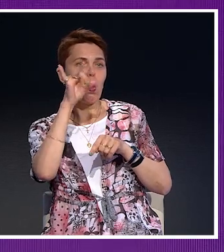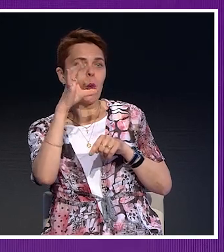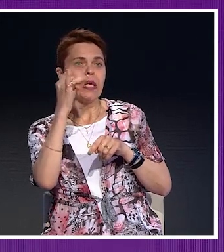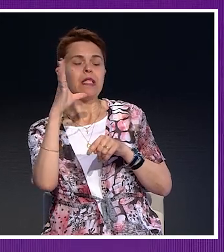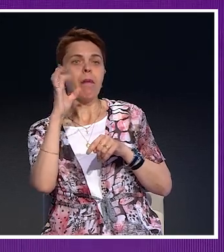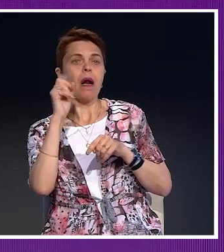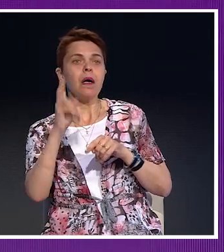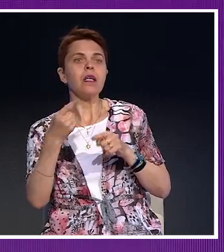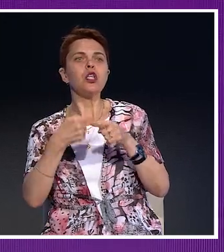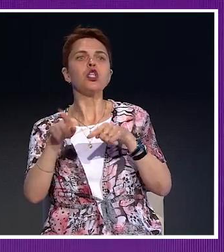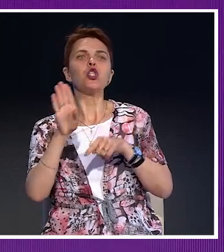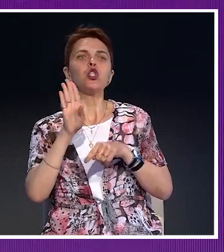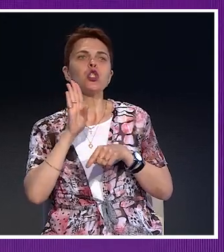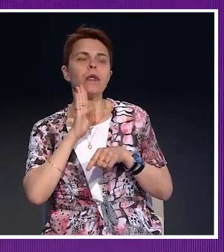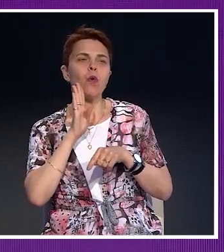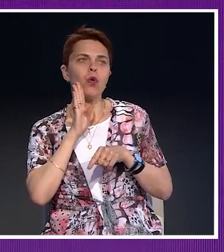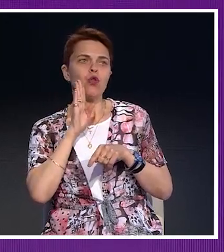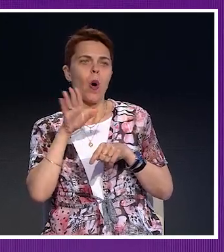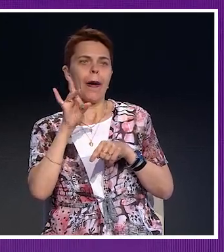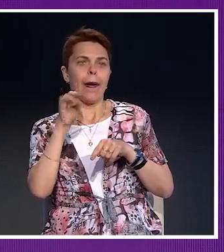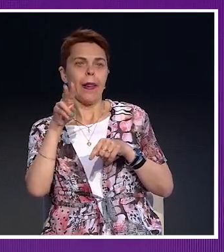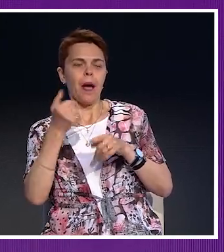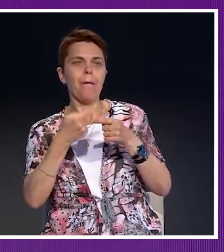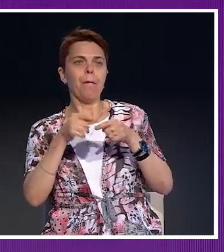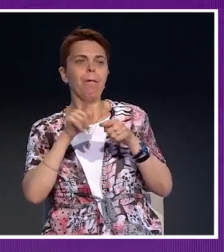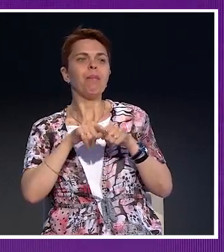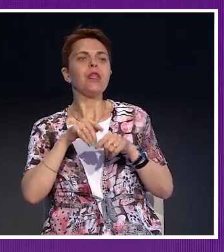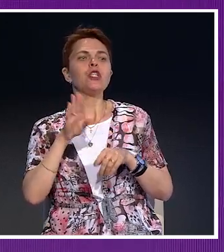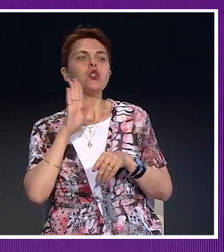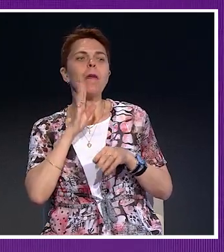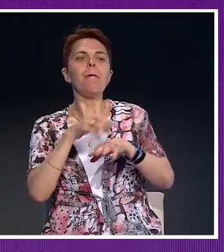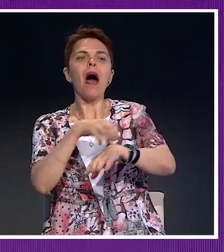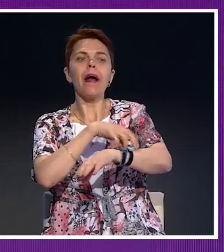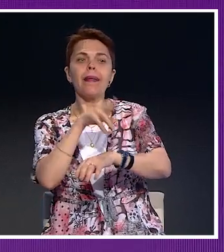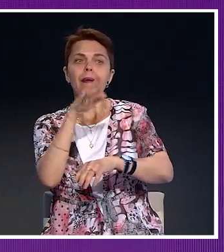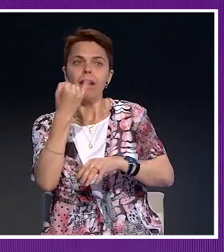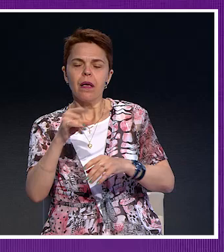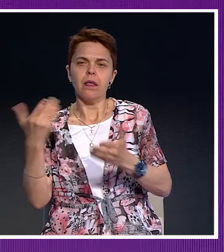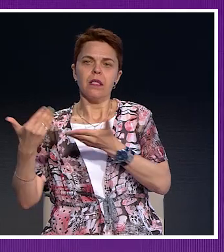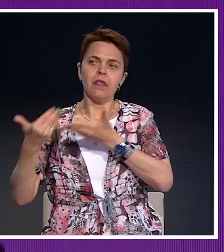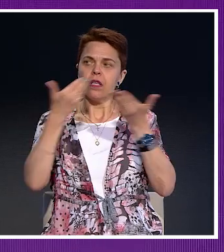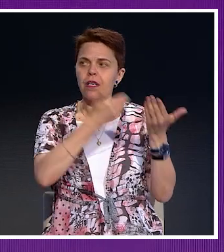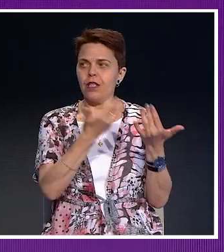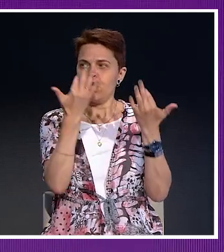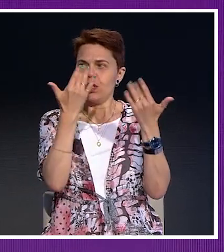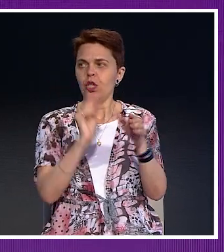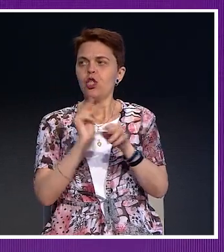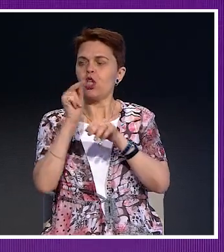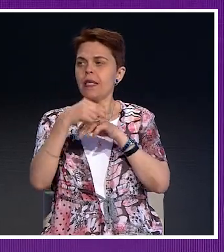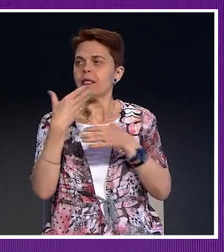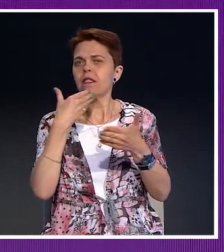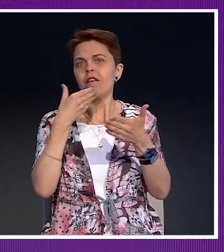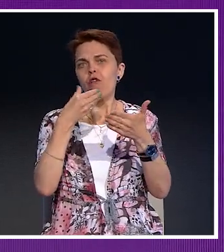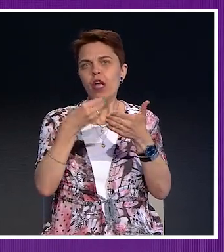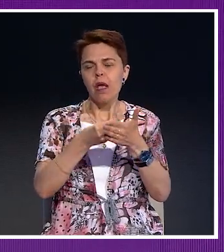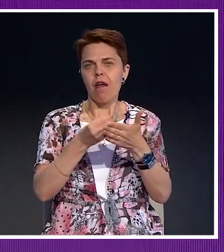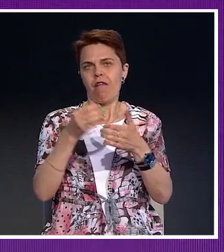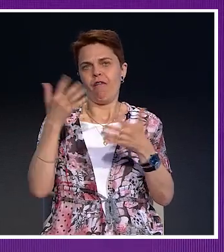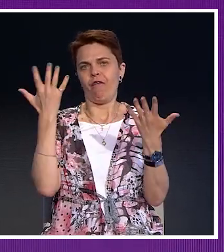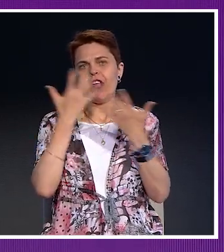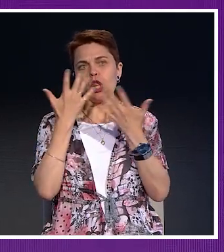Пак, президентки жіночого крила Європейської народної партії, яка звернулася до нас кількома словами через своє відеозвернення.